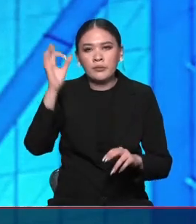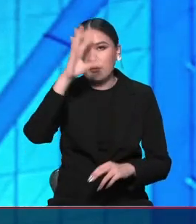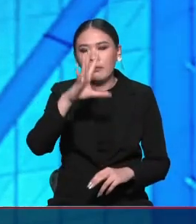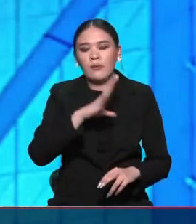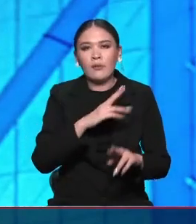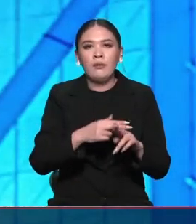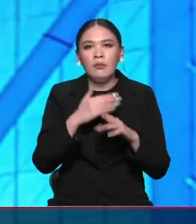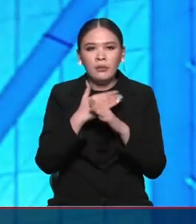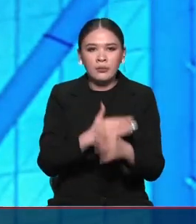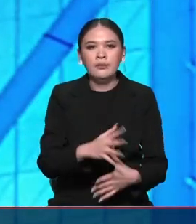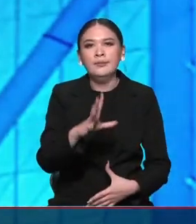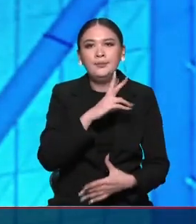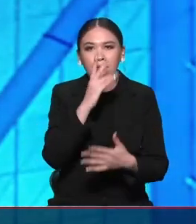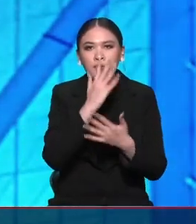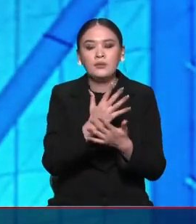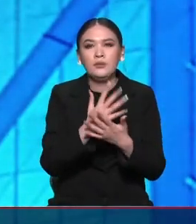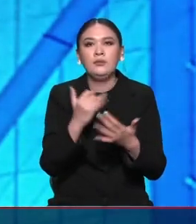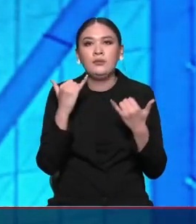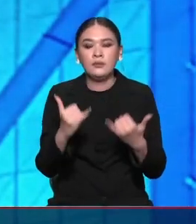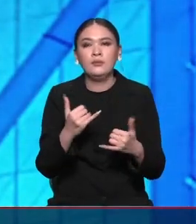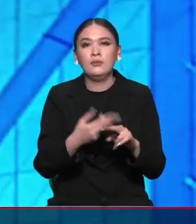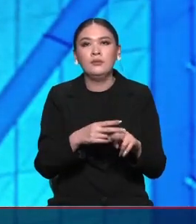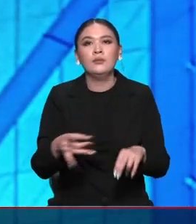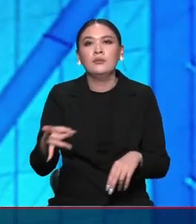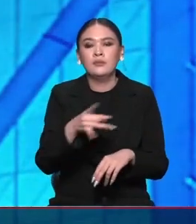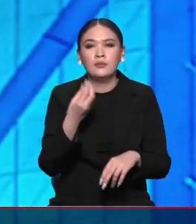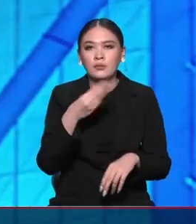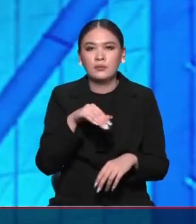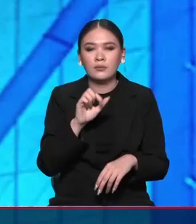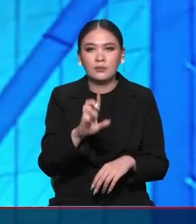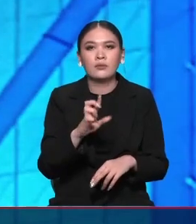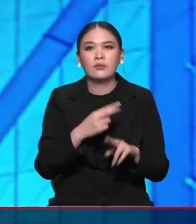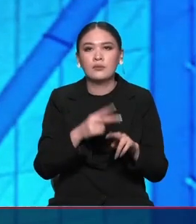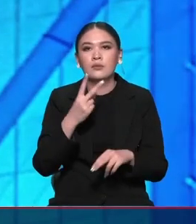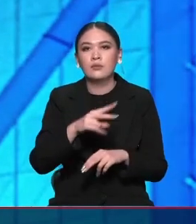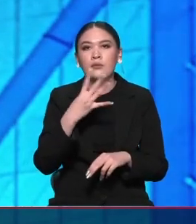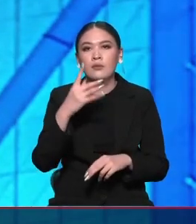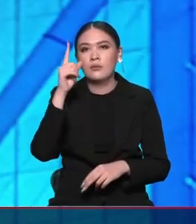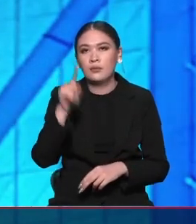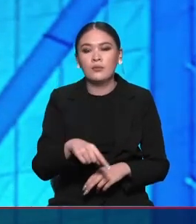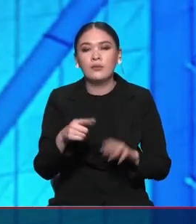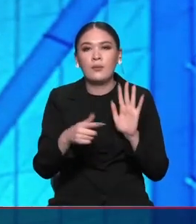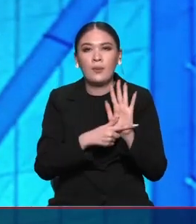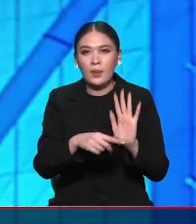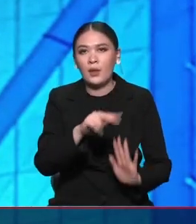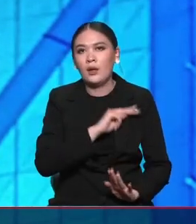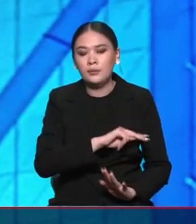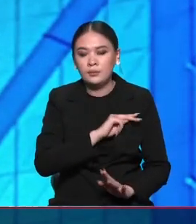гуманитарлық көмек көрсетілді бүгінгі. Және де бұл республикалық штаб 24-те 7 жұмыс жасап жатыр.